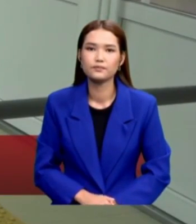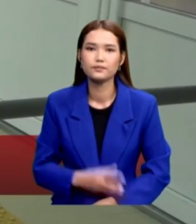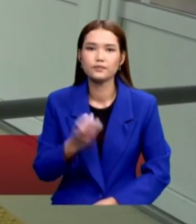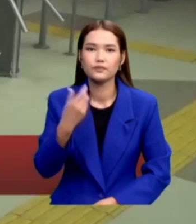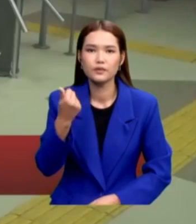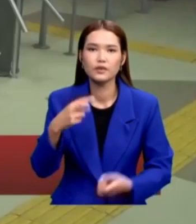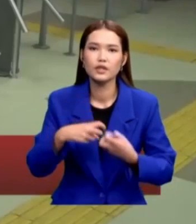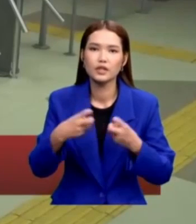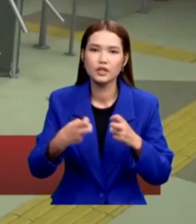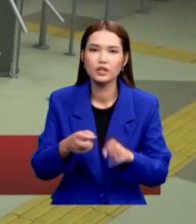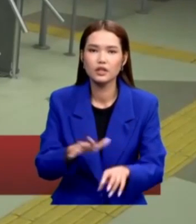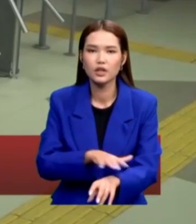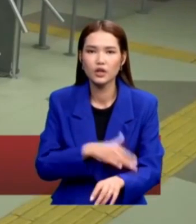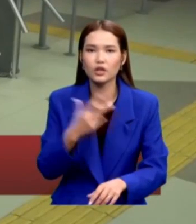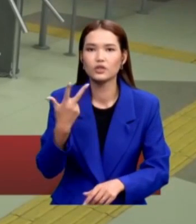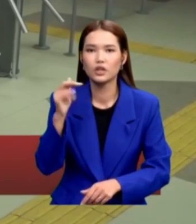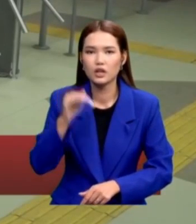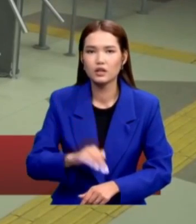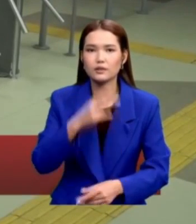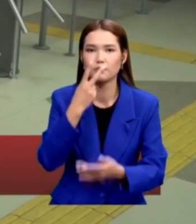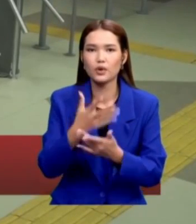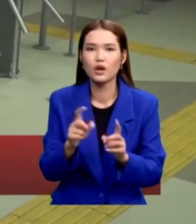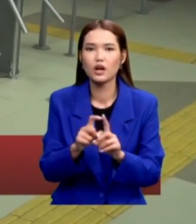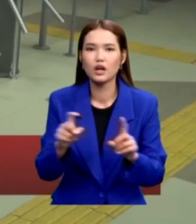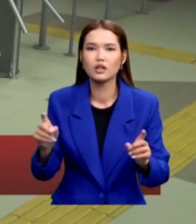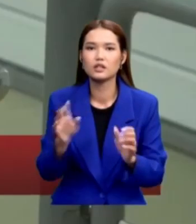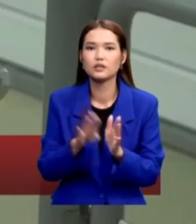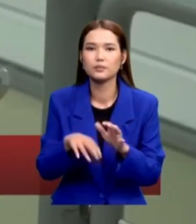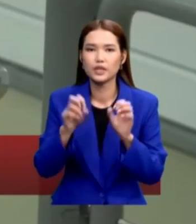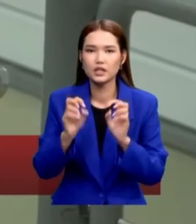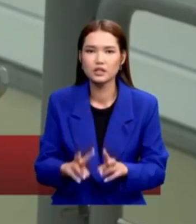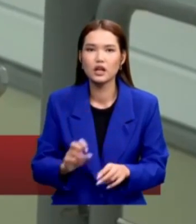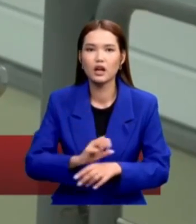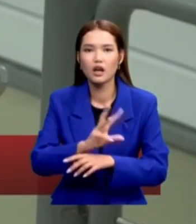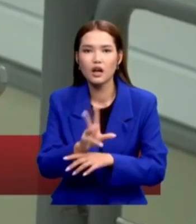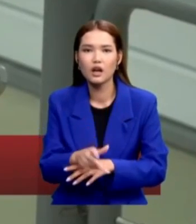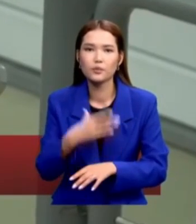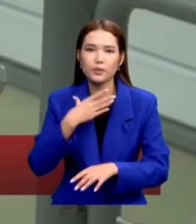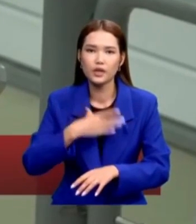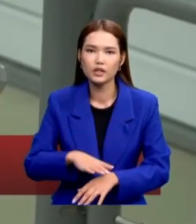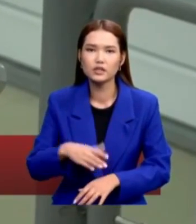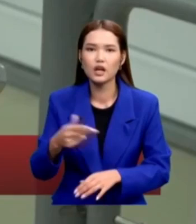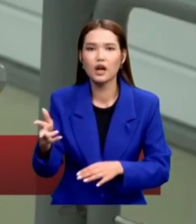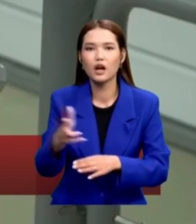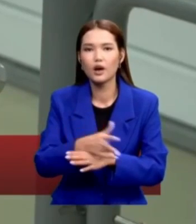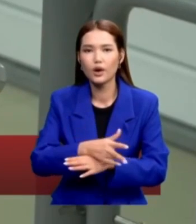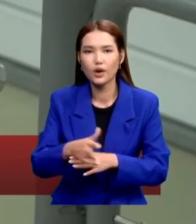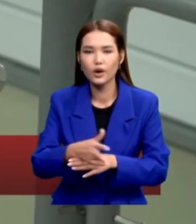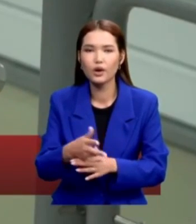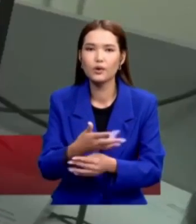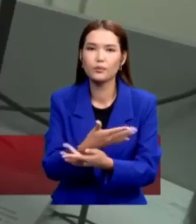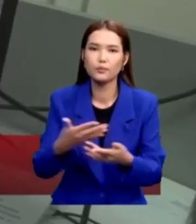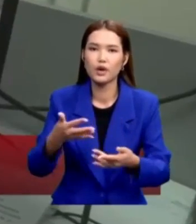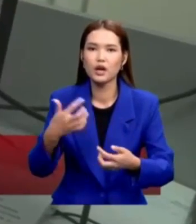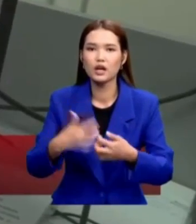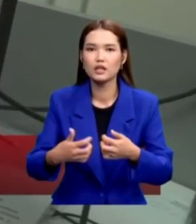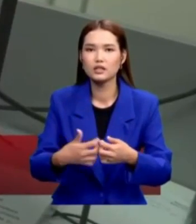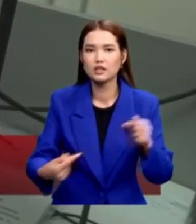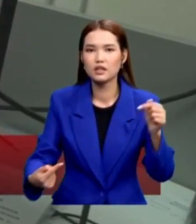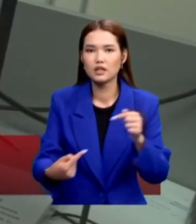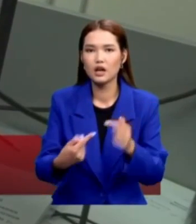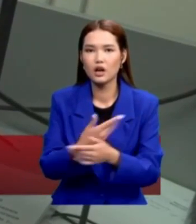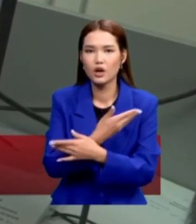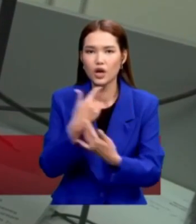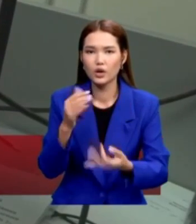Тағы бір мәселе, әлі күнге дейін 3000-ға жуық мектеп қауіпсіздік жүйесімен жабдықталмаған, яғни бейне бақылау стандартқа сай